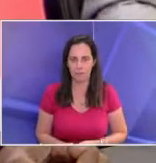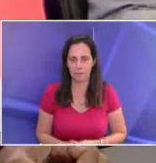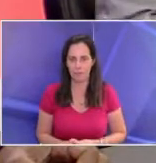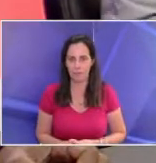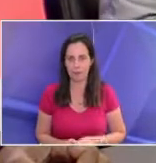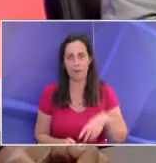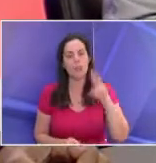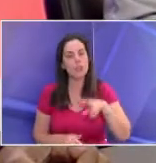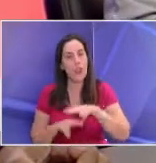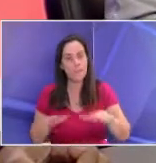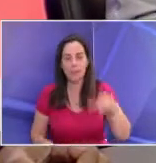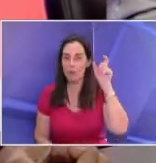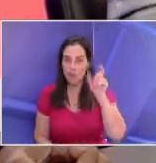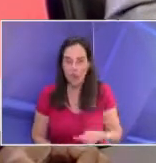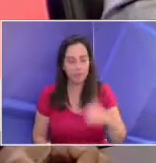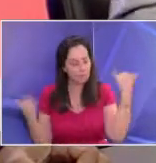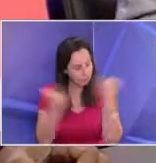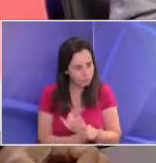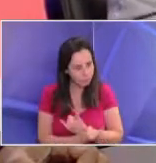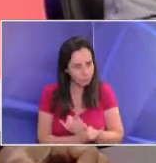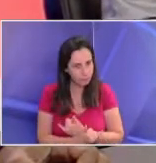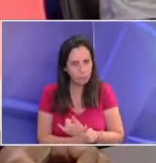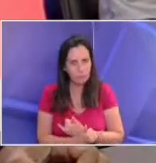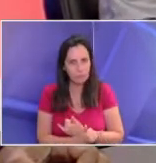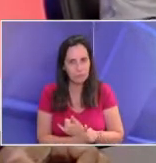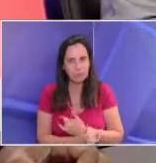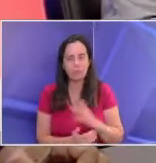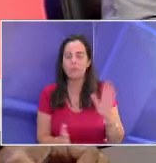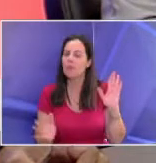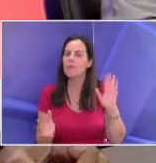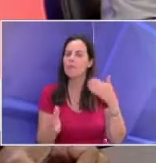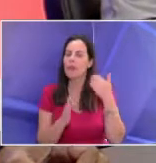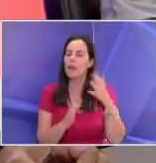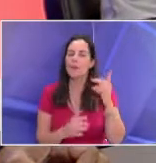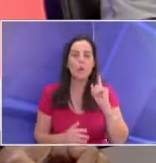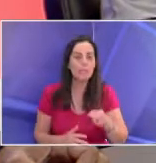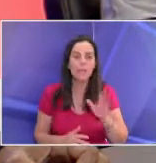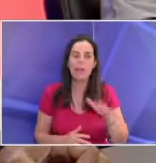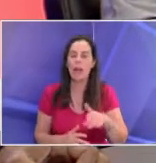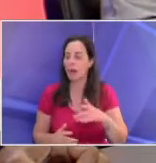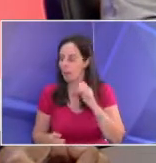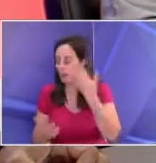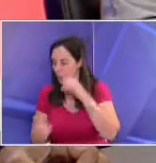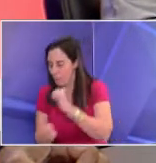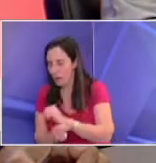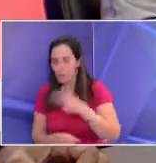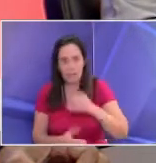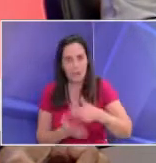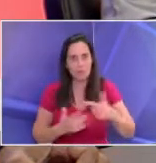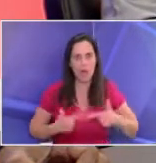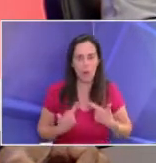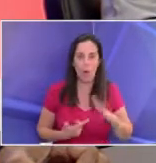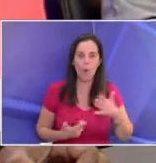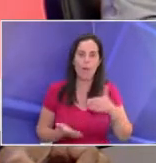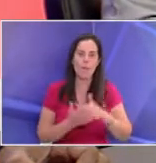אנחנו יהודים. יש מצב שאדם חוטא, ומתכפר לו העוון, ואז הוא צריך גם לחיות אחר כך, והוא אולי יכול